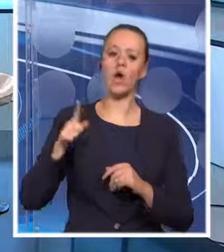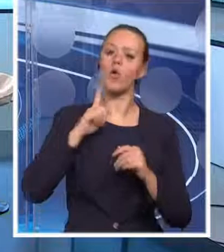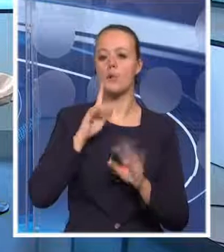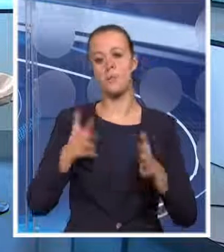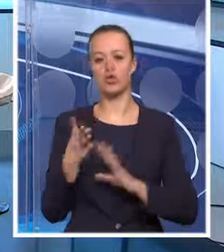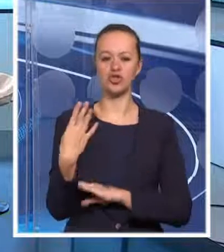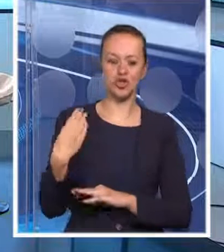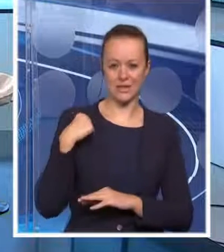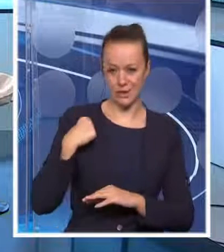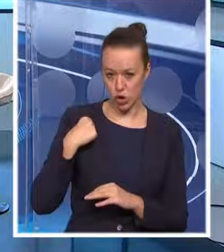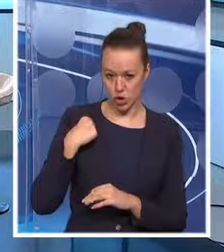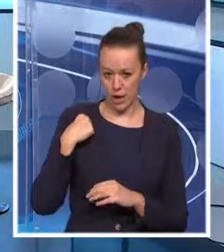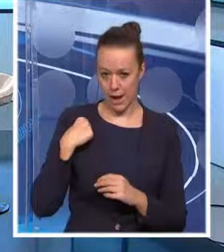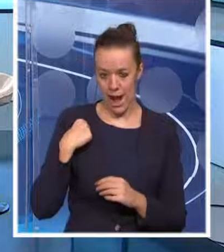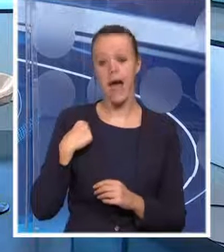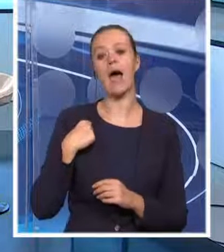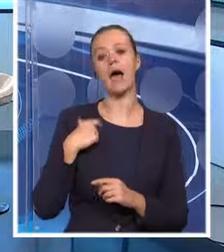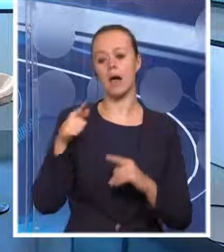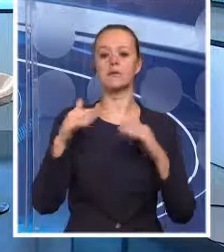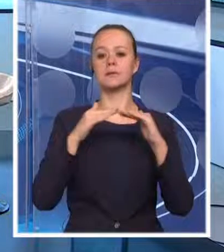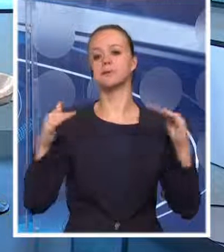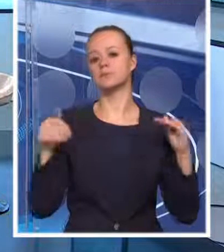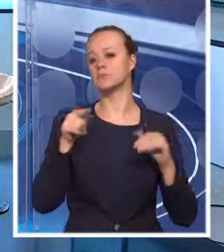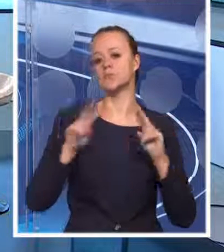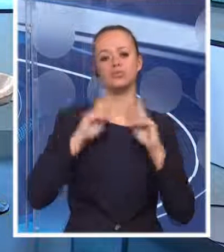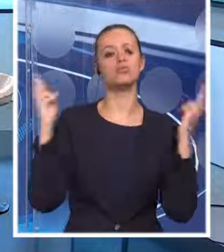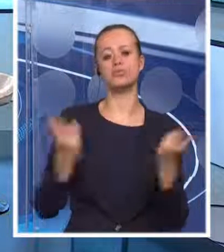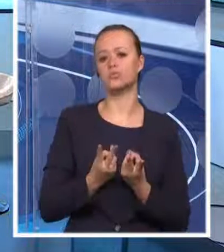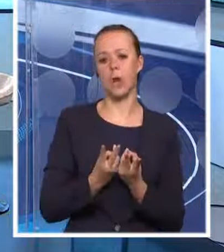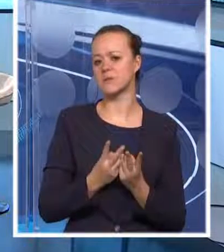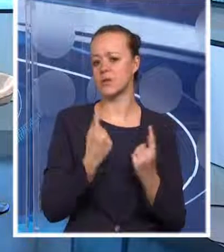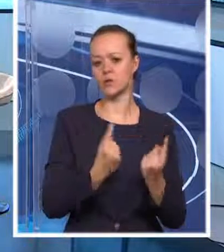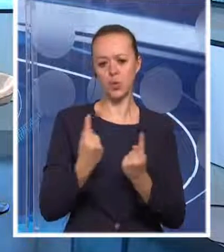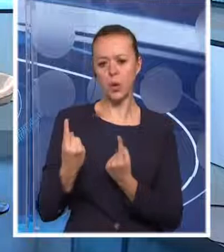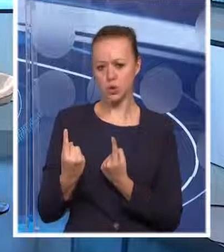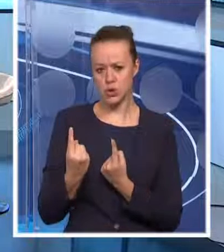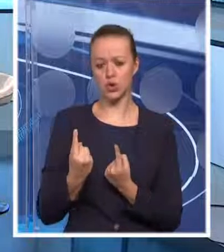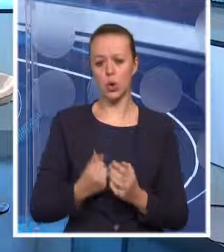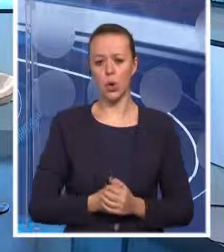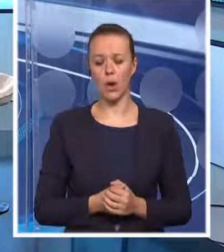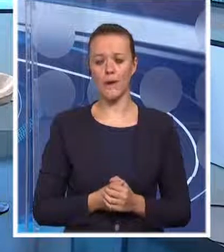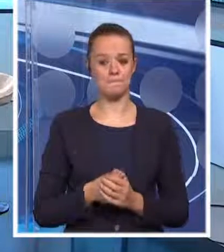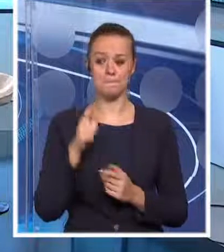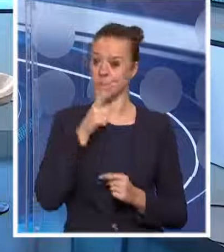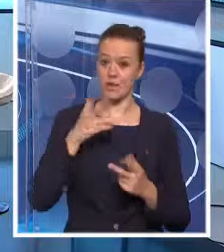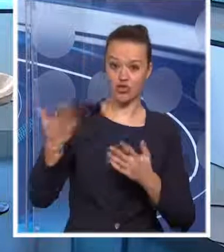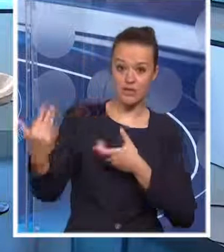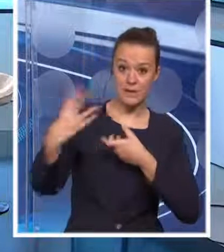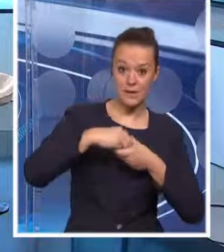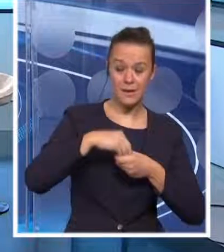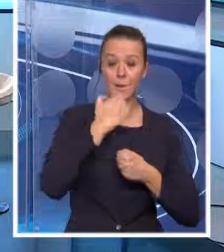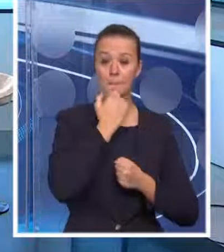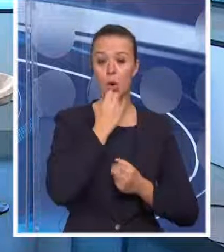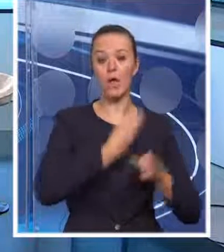godina života. To su neki standardi koji danas postoje u svetu i gde bi ih uključili u čitav sistem poljoprivredne proizvodnje da dobiju